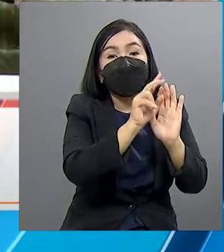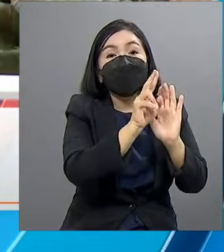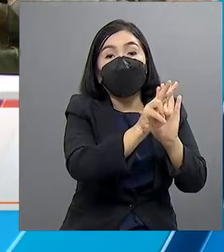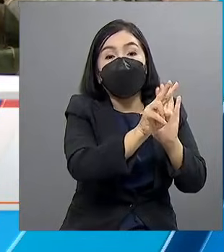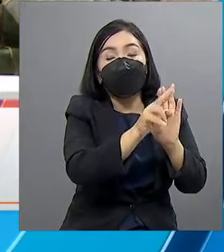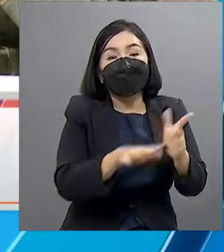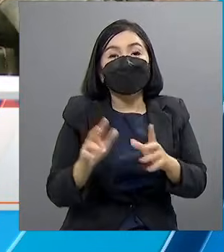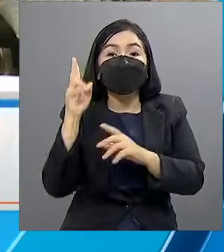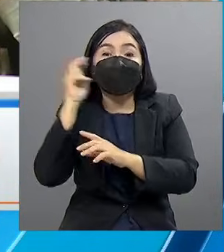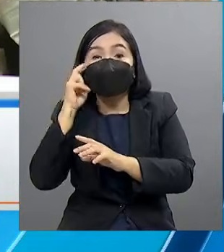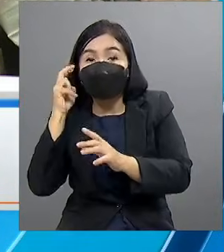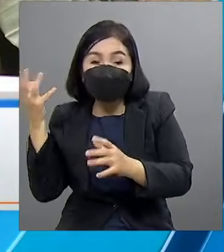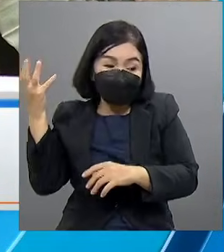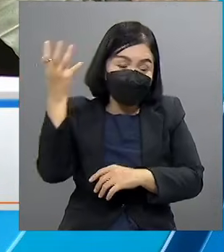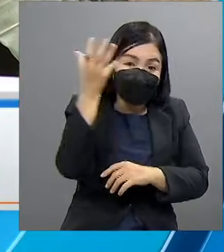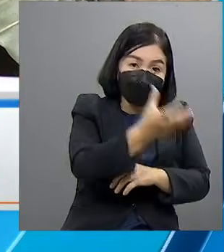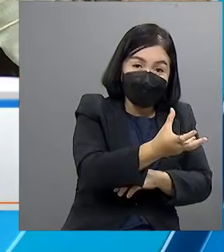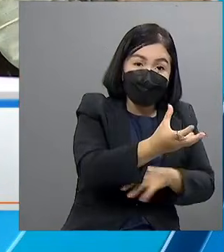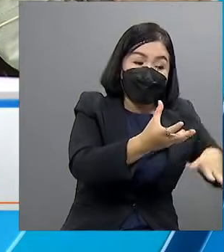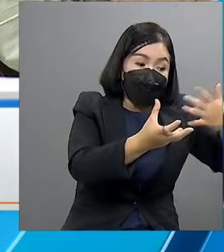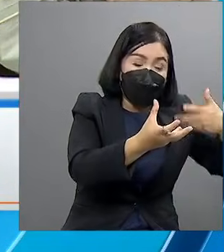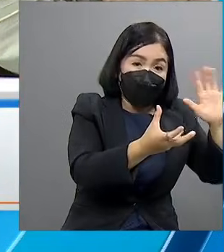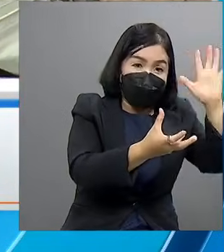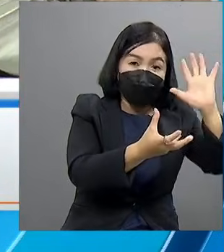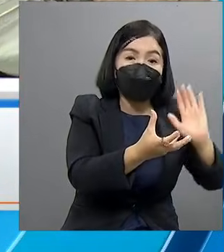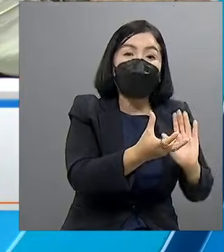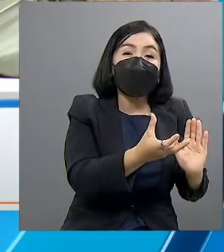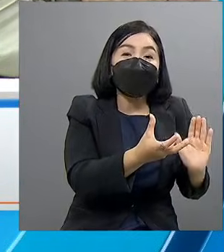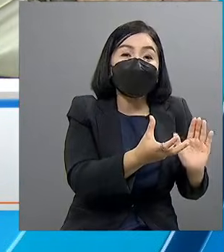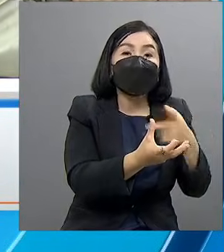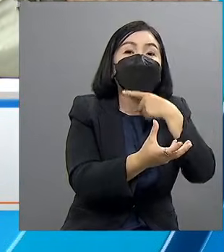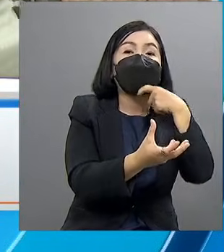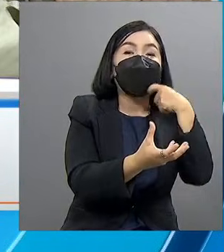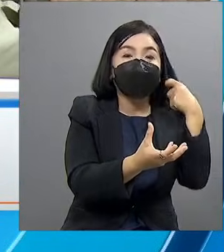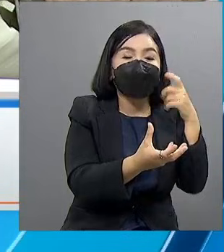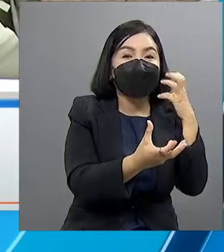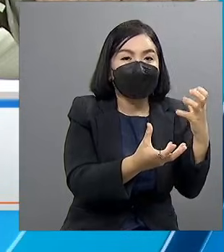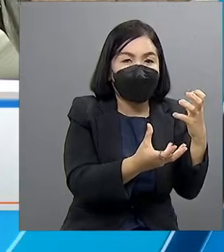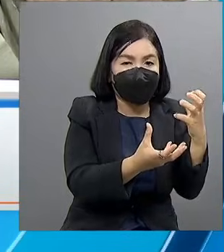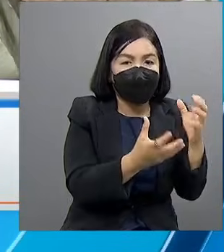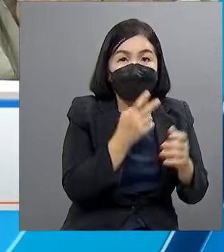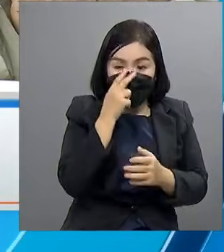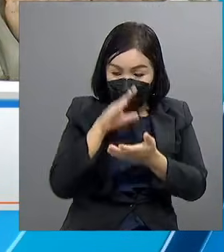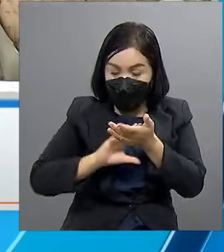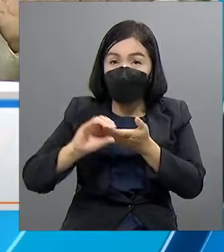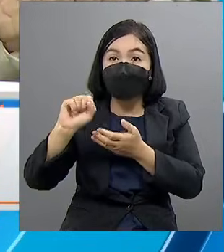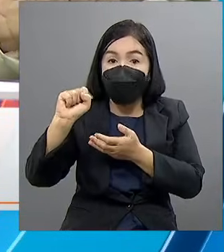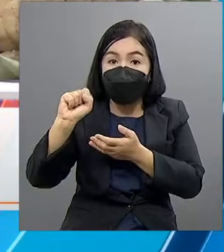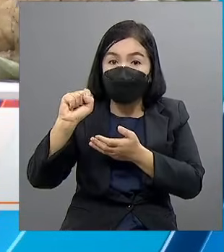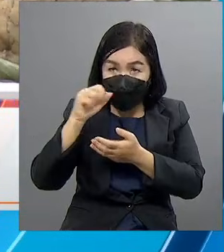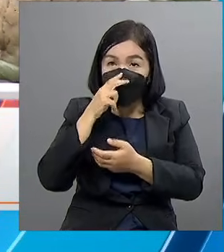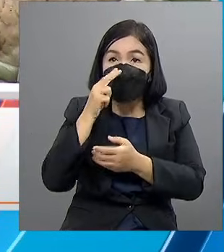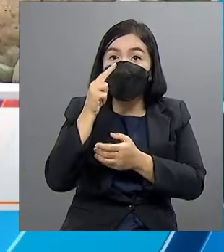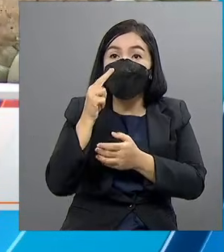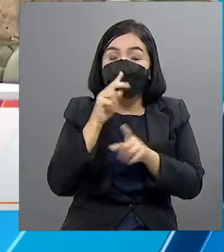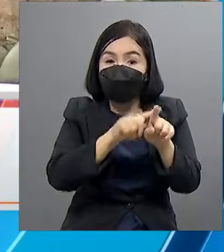าใช้ไฟแรงจัดเพราะเดี๋ยวข้าวเนี่ยข้าวข้างในมันจะแข็งนะคะ ใช่ ดูสะอาดมากเลยนะแล้วก็ดูแบบโอ้โหดูเนื้อเนี่ยให้แบ